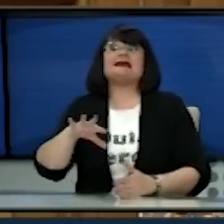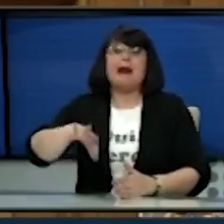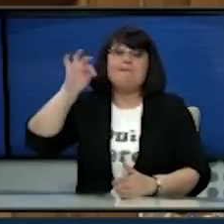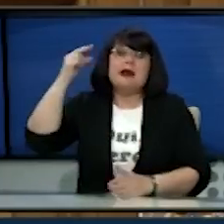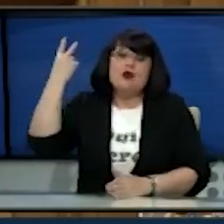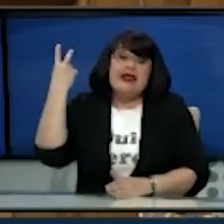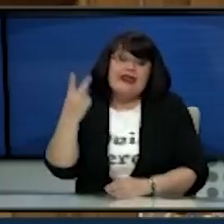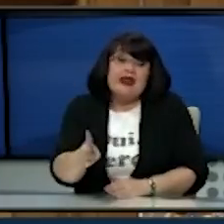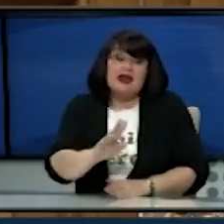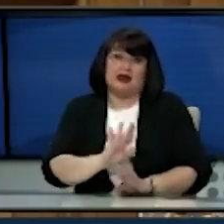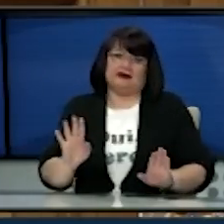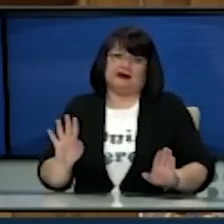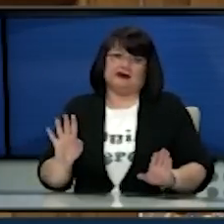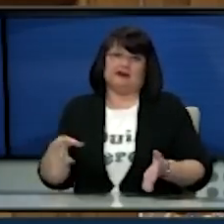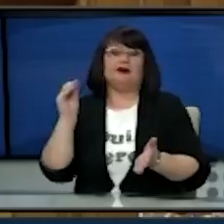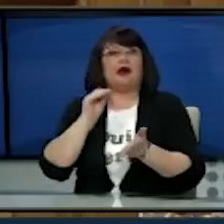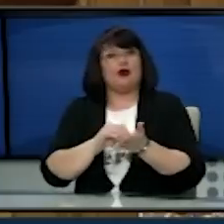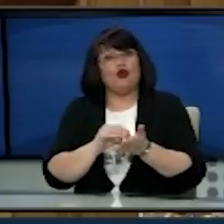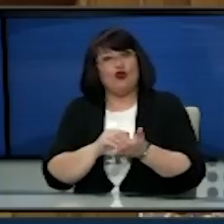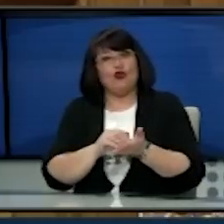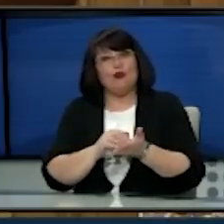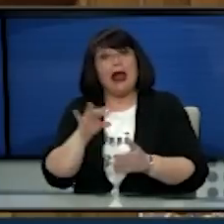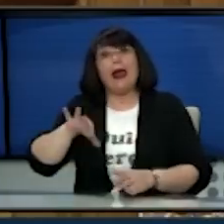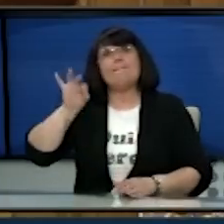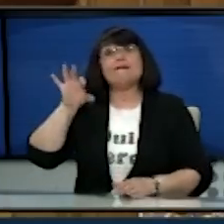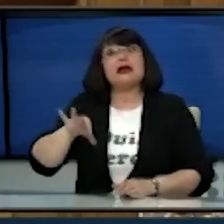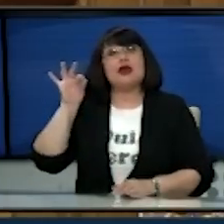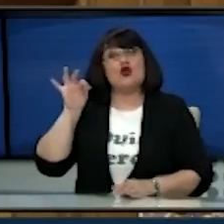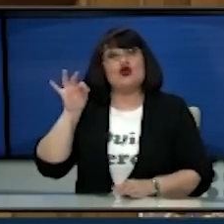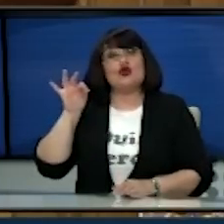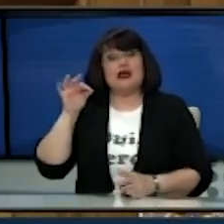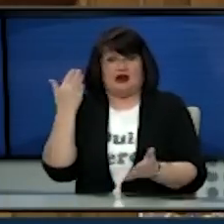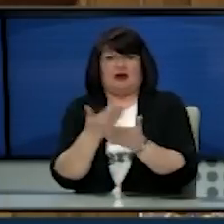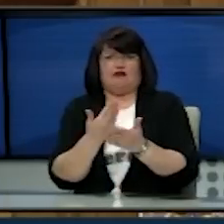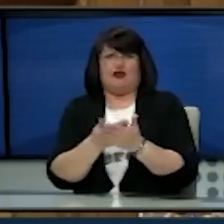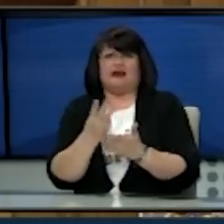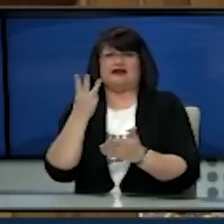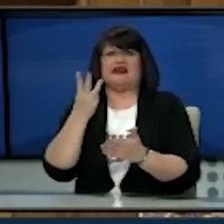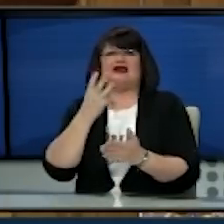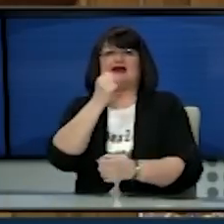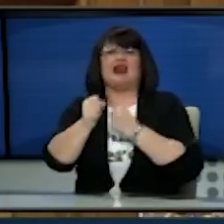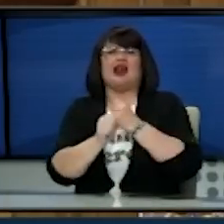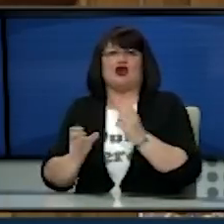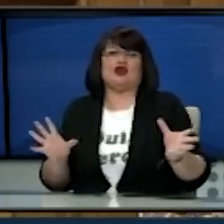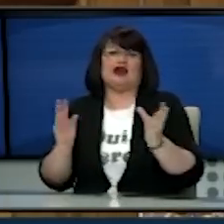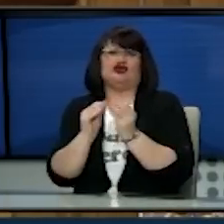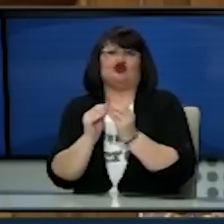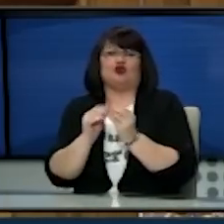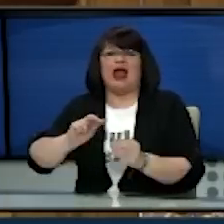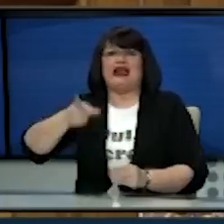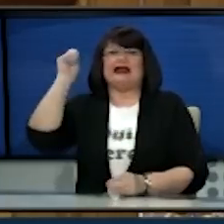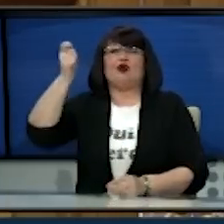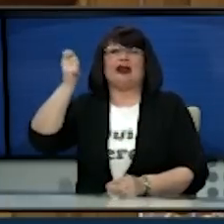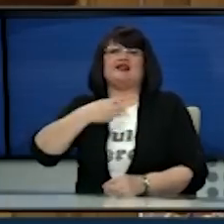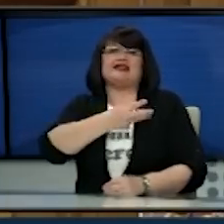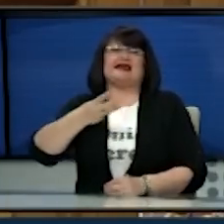δική σας. Όπως επίσης τις επιλογές σας τις αποδείξατε και 3 χρόνια τώρα σαν αντιπολίτευση.